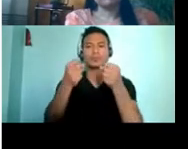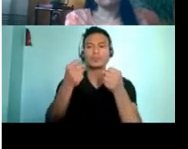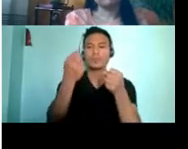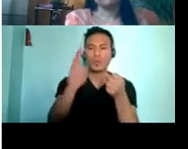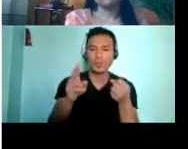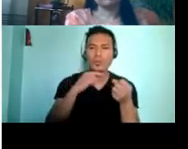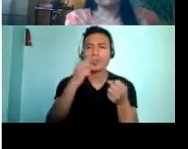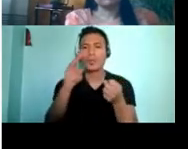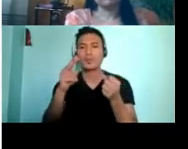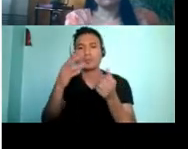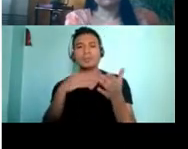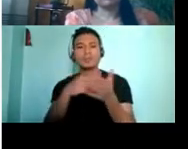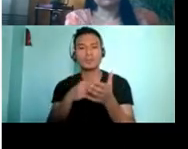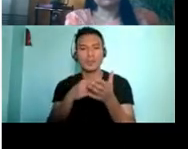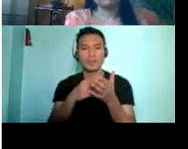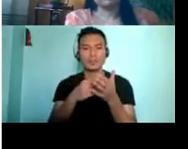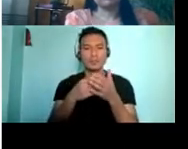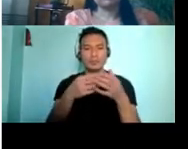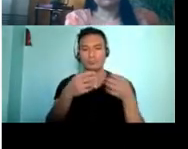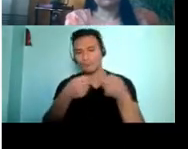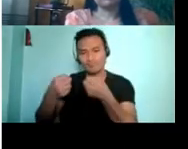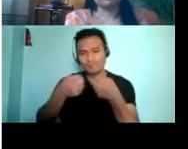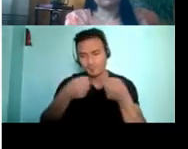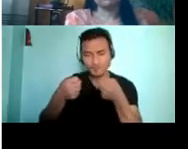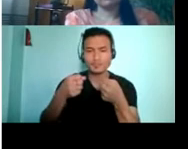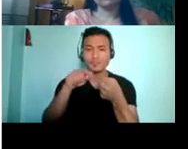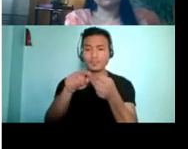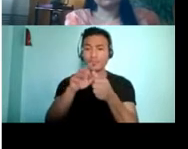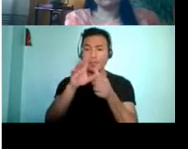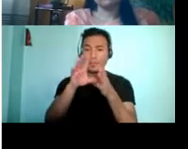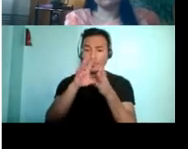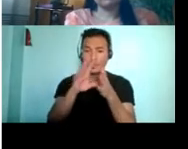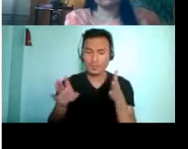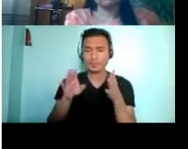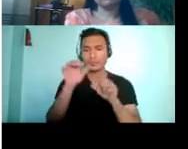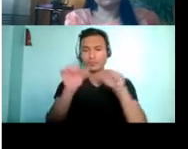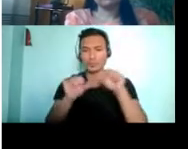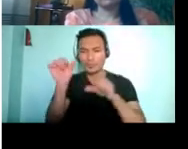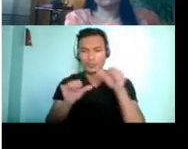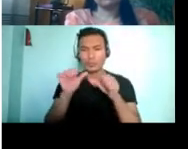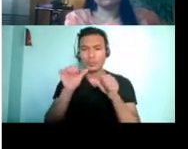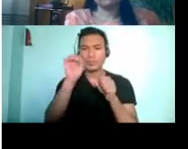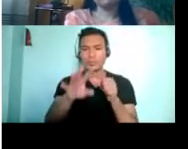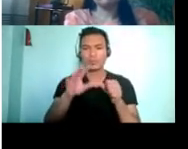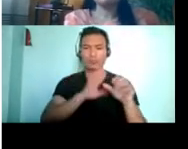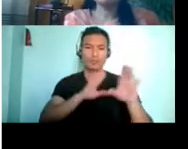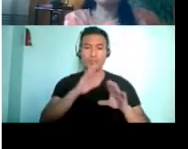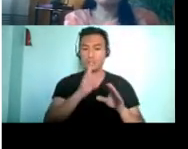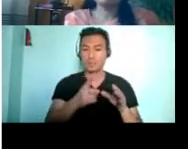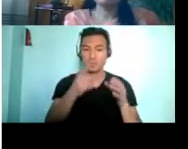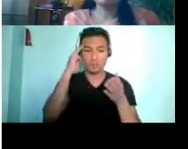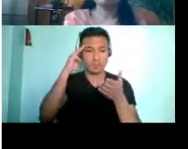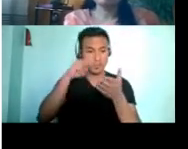पावर नभएको बिचको चाहिँ जुन खिचातानी छ, त्यसले गर्दाखेरि जसले उनीहरूले दिएको निर्देशन मान्दै